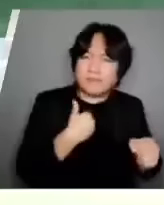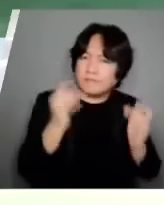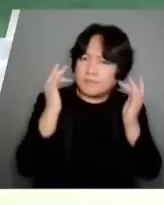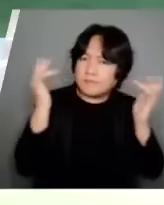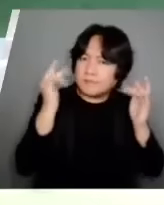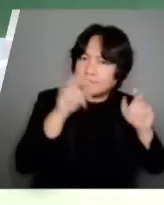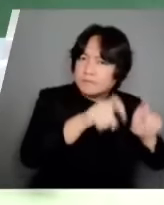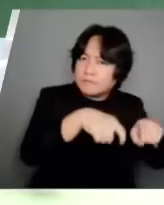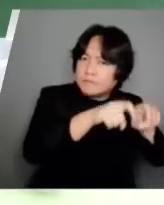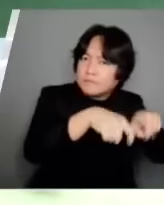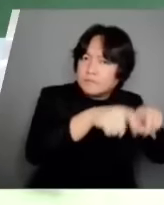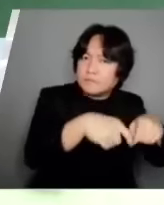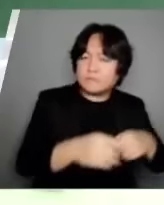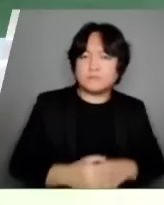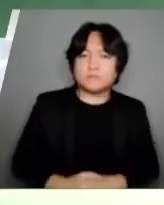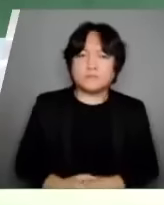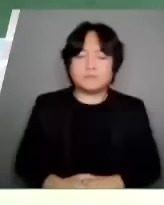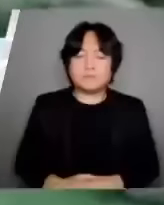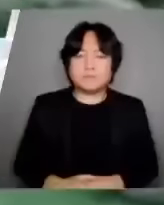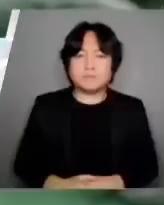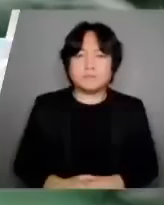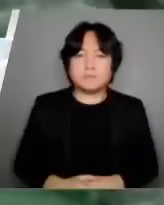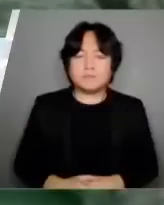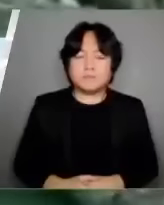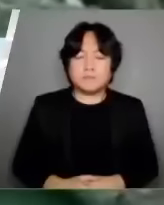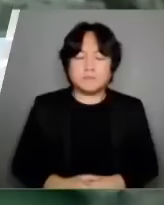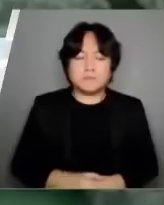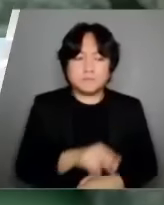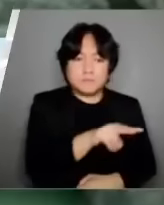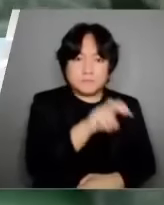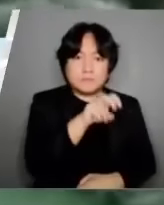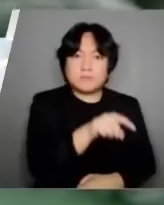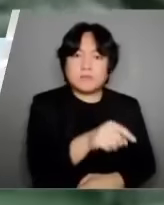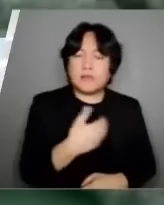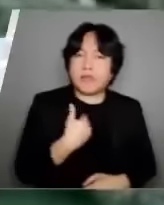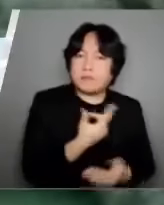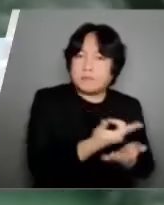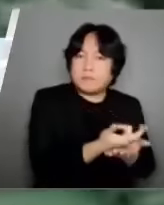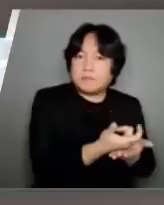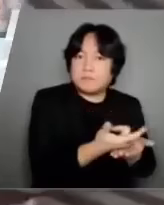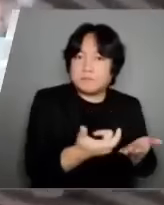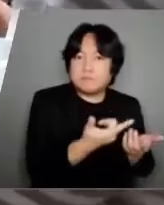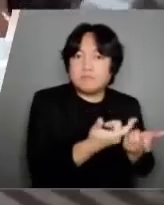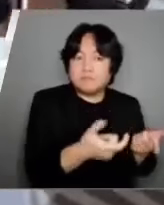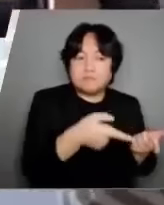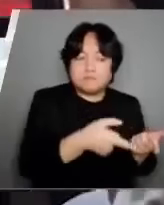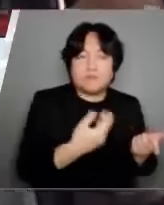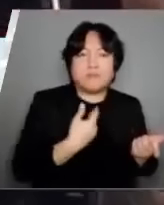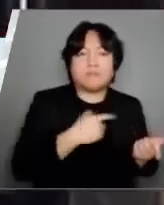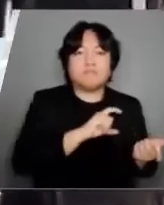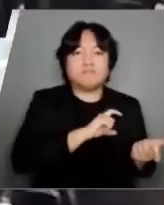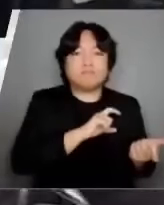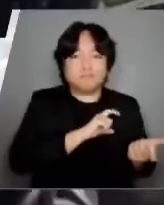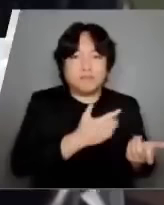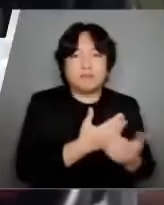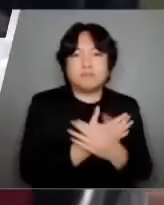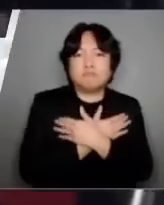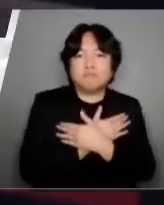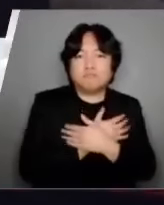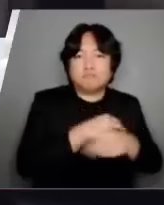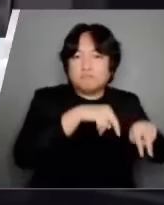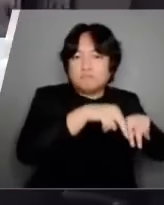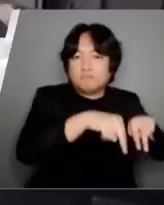May mga nakasalansan ding mga baril sa sahig katabi ng ilang nagpapahingang pulis. Sa